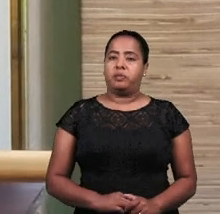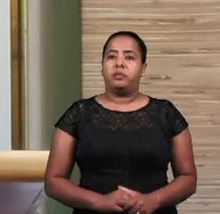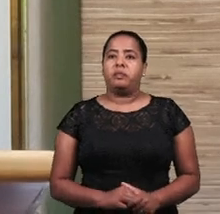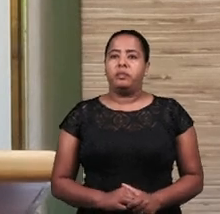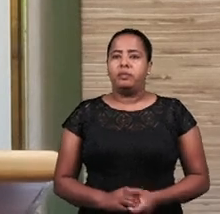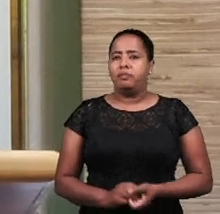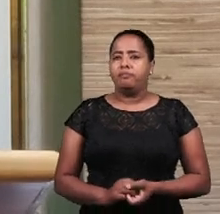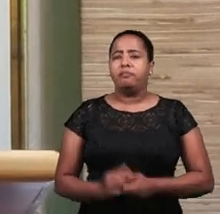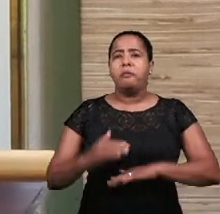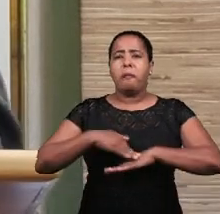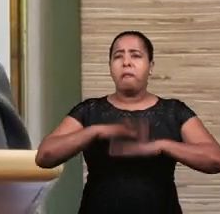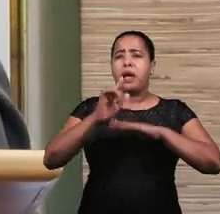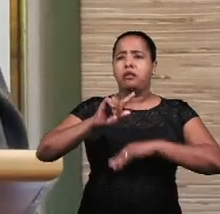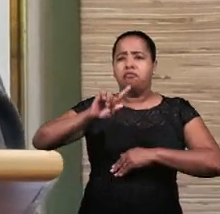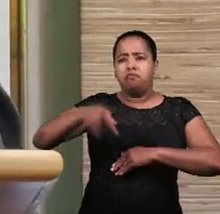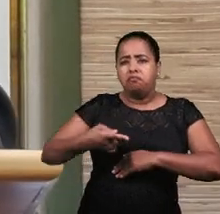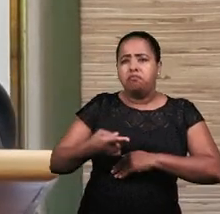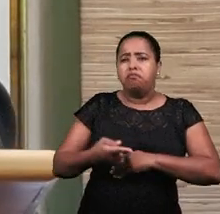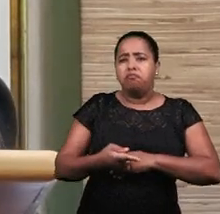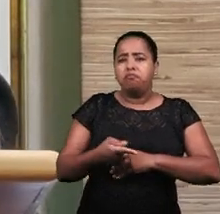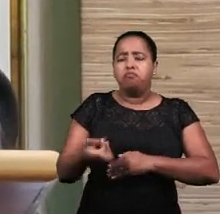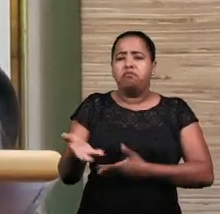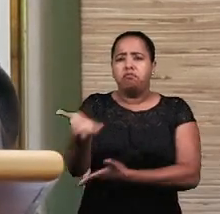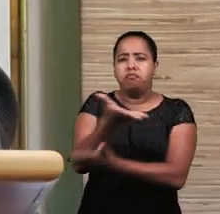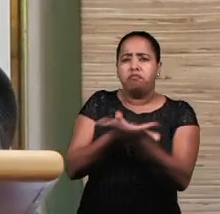participations. Regardez,